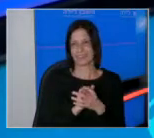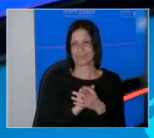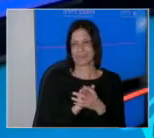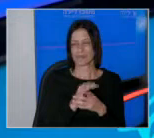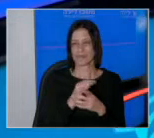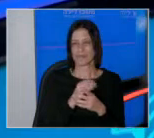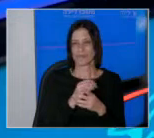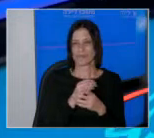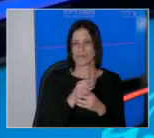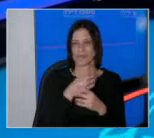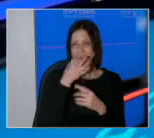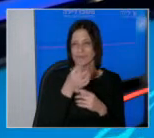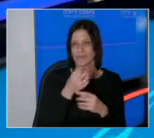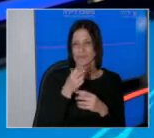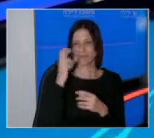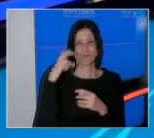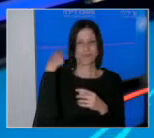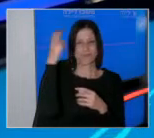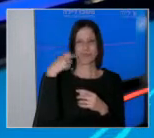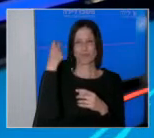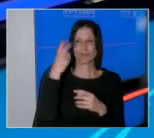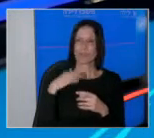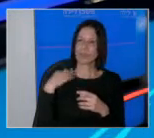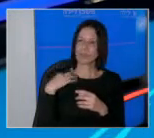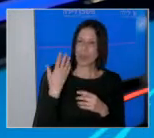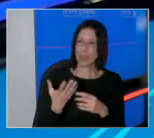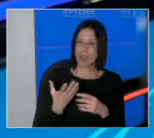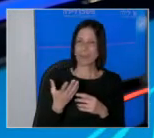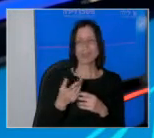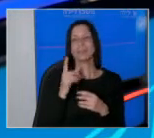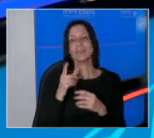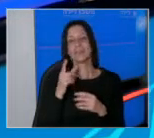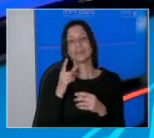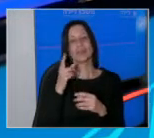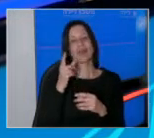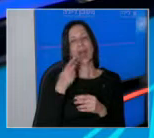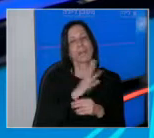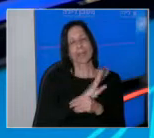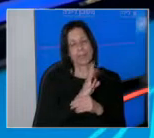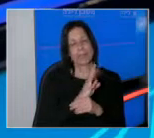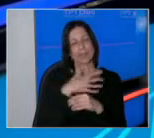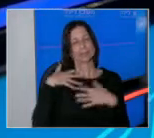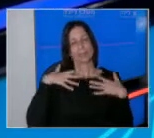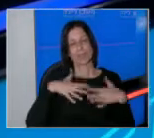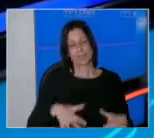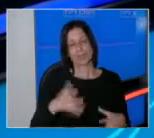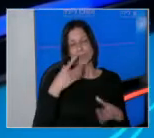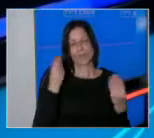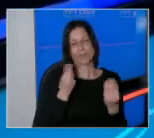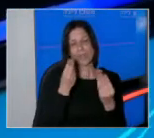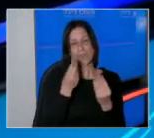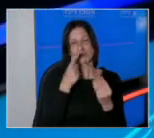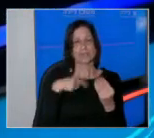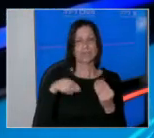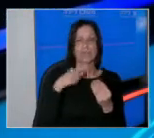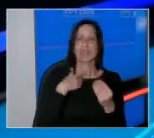חלק? וואלה מניח אל ובא, המגפה מדחדכת אותנו ועוד כמה דברים מסביב. קודם כל